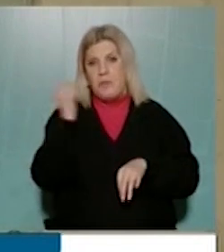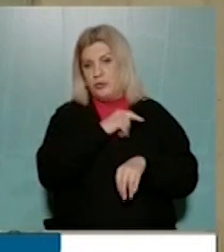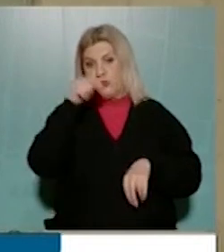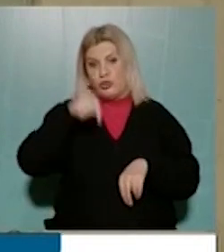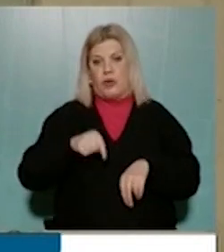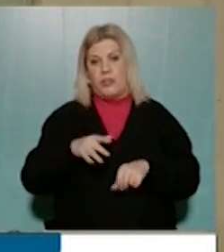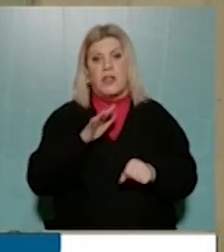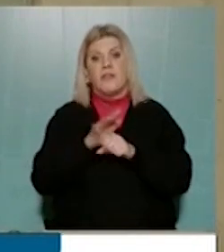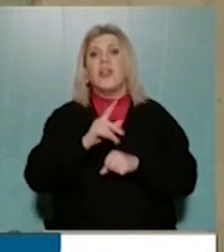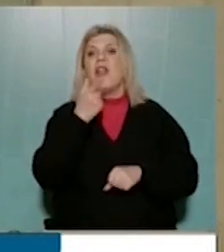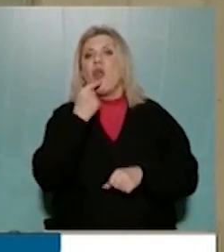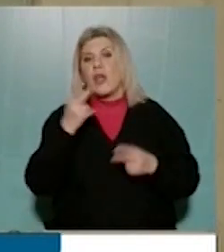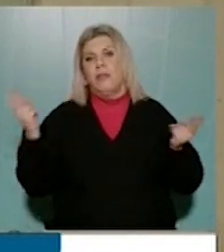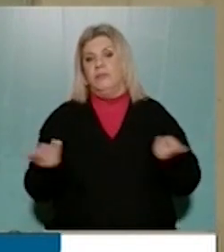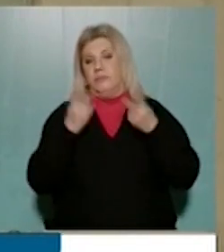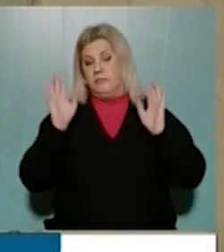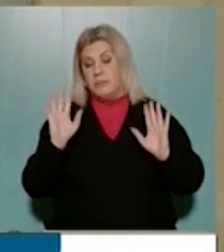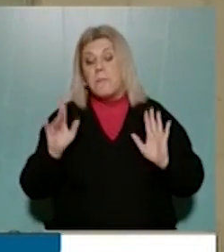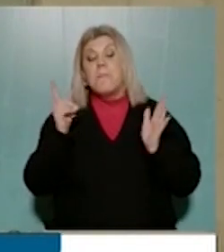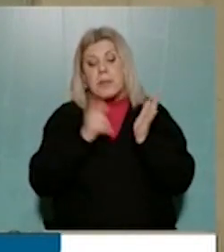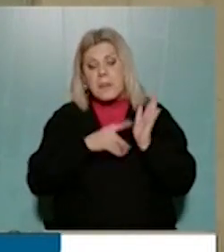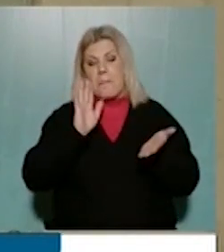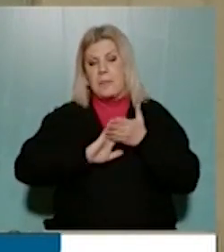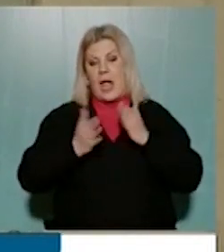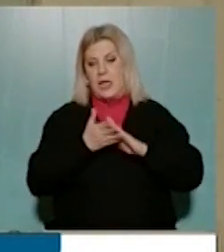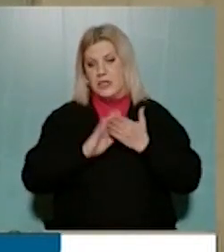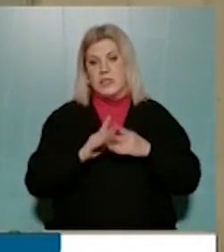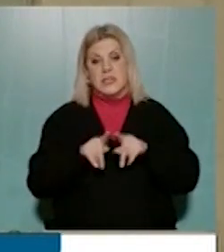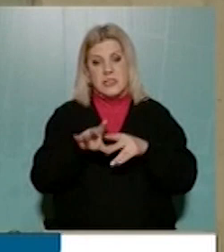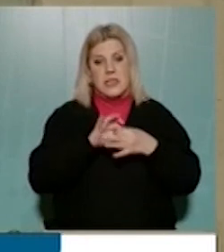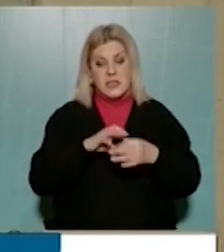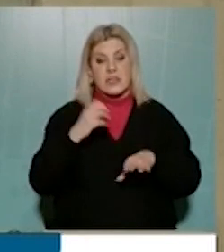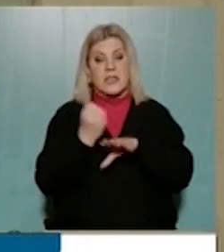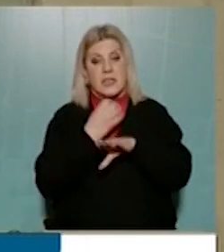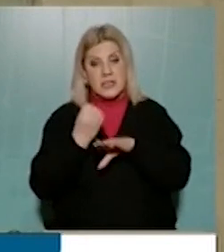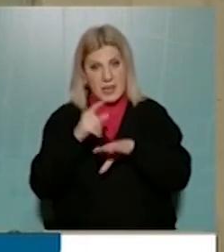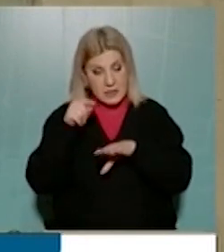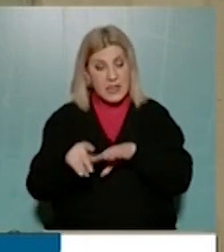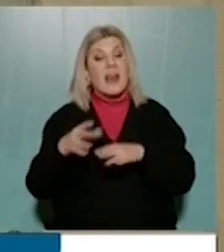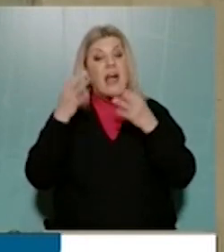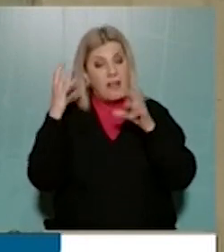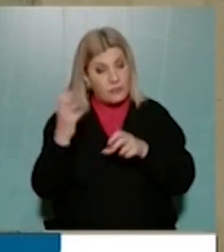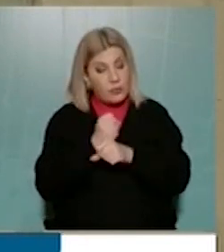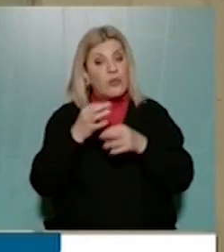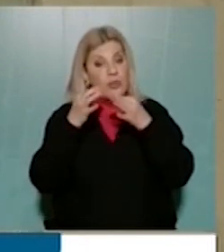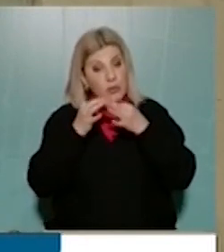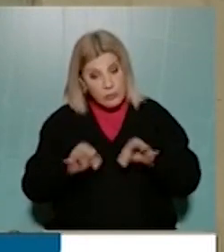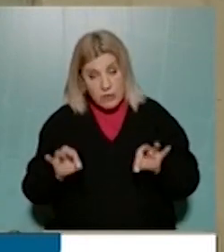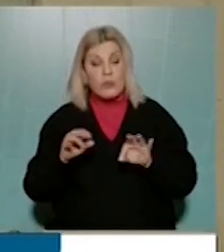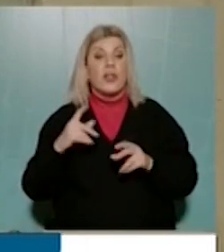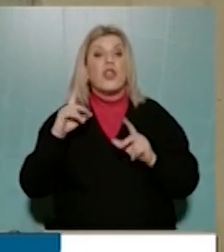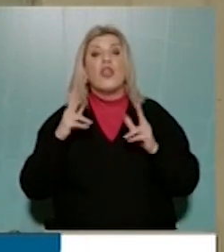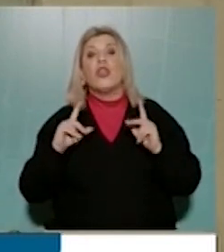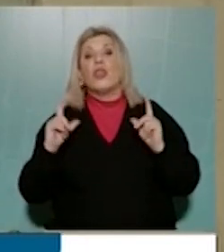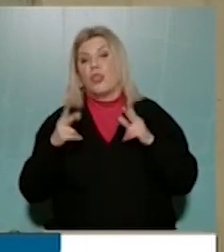σήμερα δεν φτάνουν τα ευχολόγια πρέπει να γίνονται πράξεις σε συνεργασία με το εκαβ να να βρεθούν οι παράδρομοι εφόσον